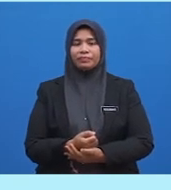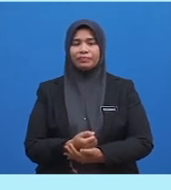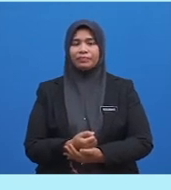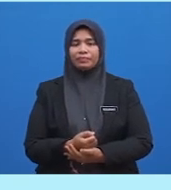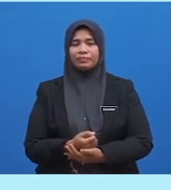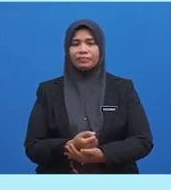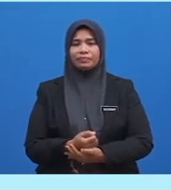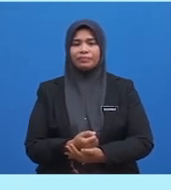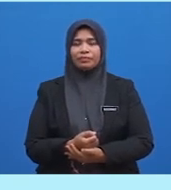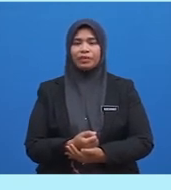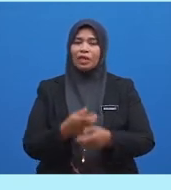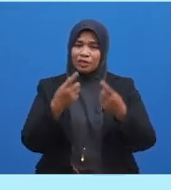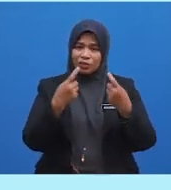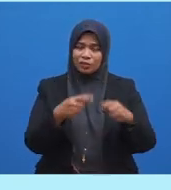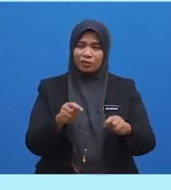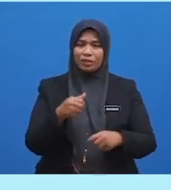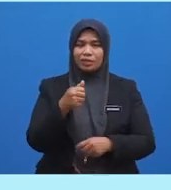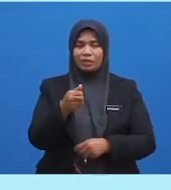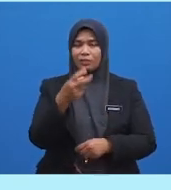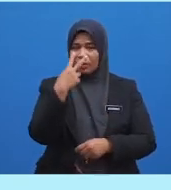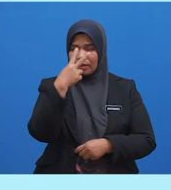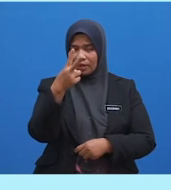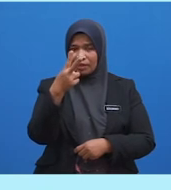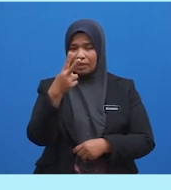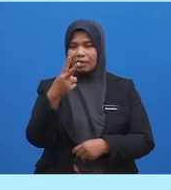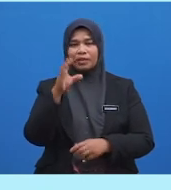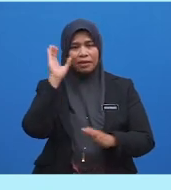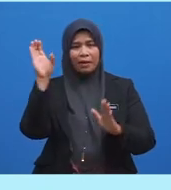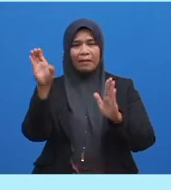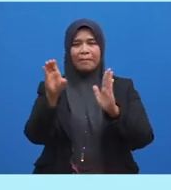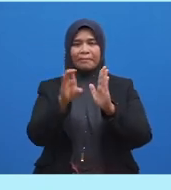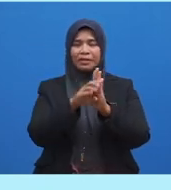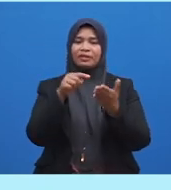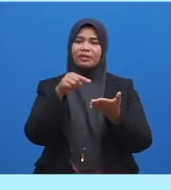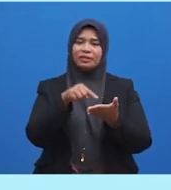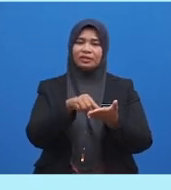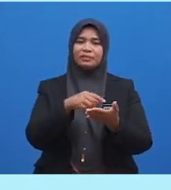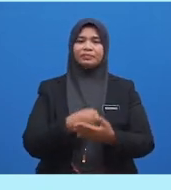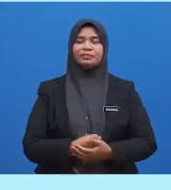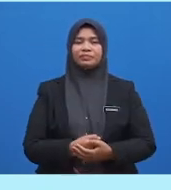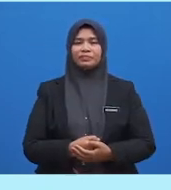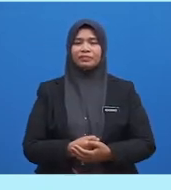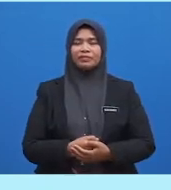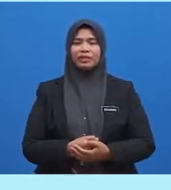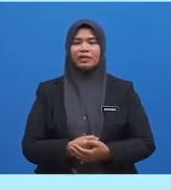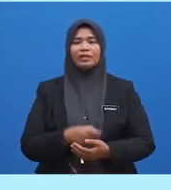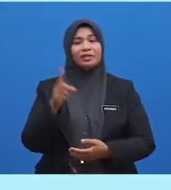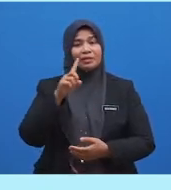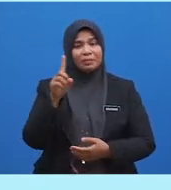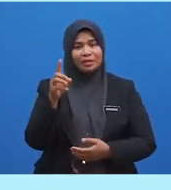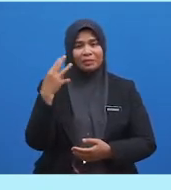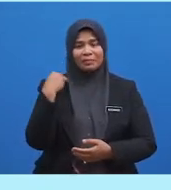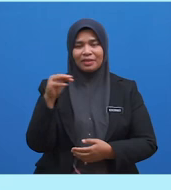Hai cubek kamu lihat Kampar ini pula Dimana